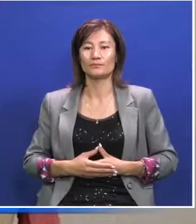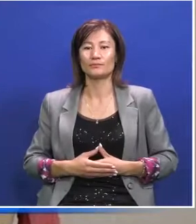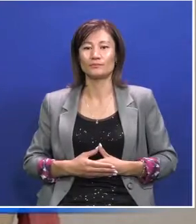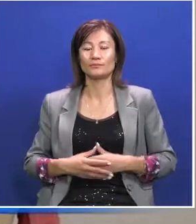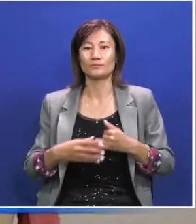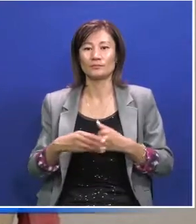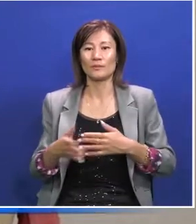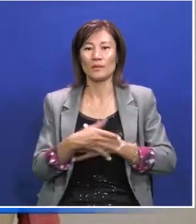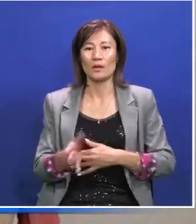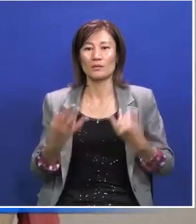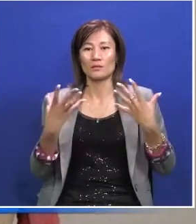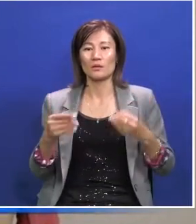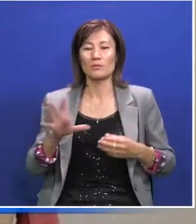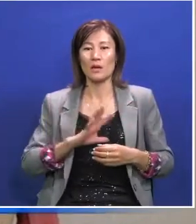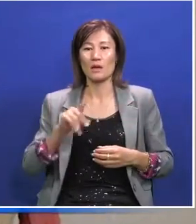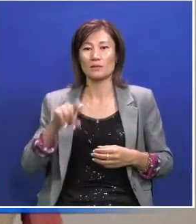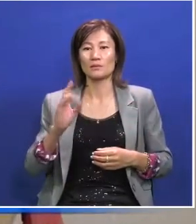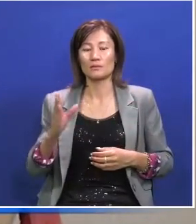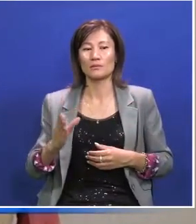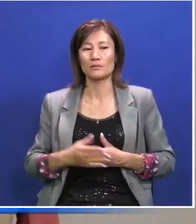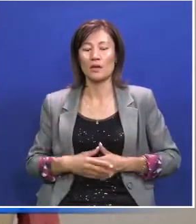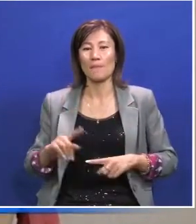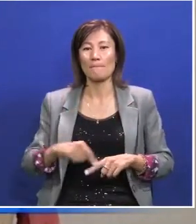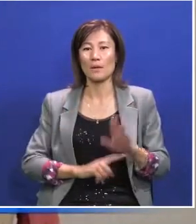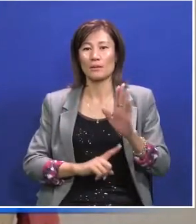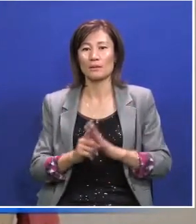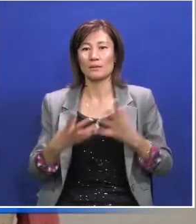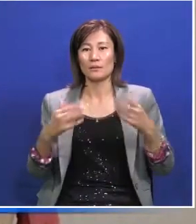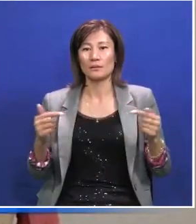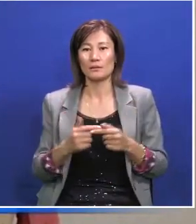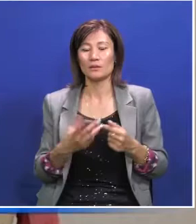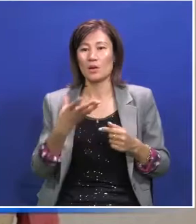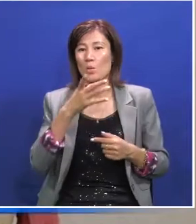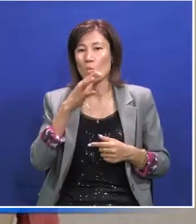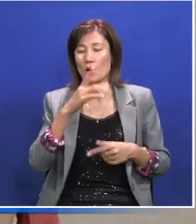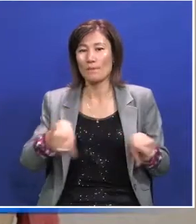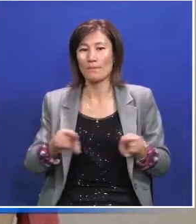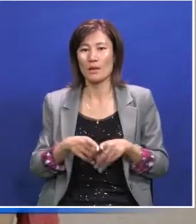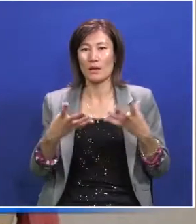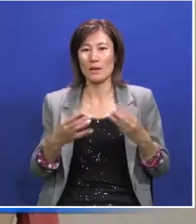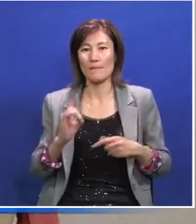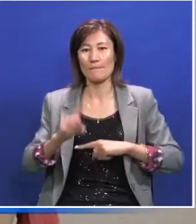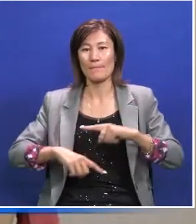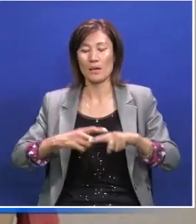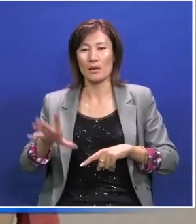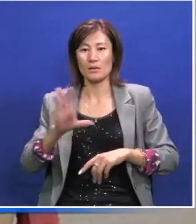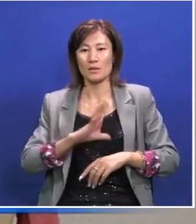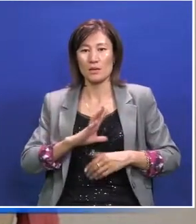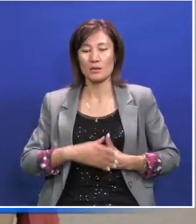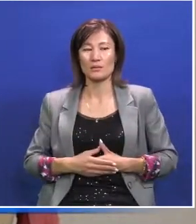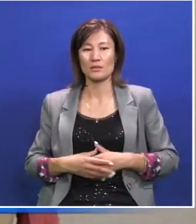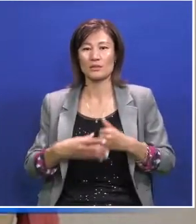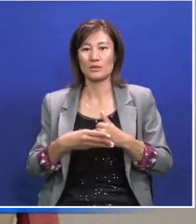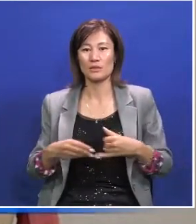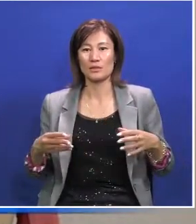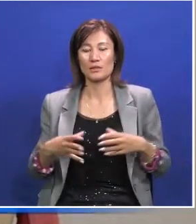ашылды. Әрбір санақ учаскесінде біздердің тиісті уәкілдеріміз бен нұсқаушы бақылаушыларымыз сол жергілікті